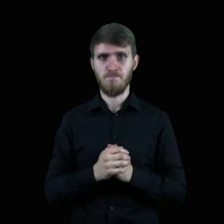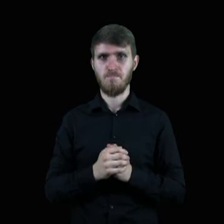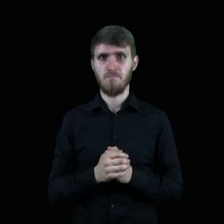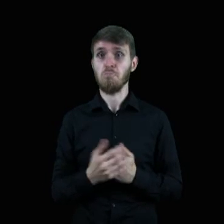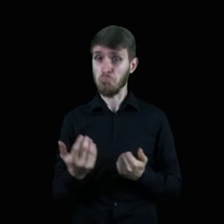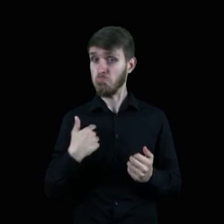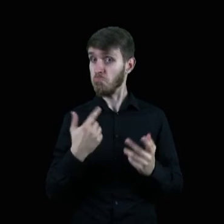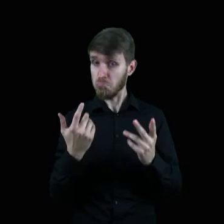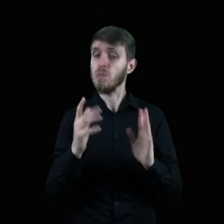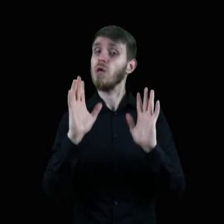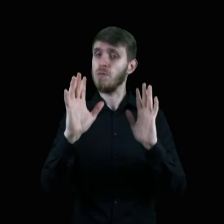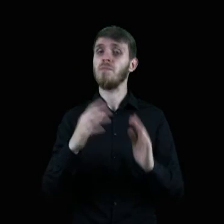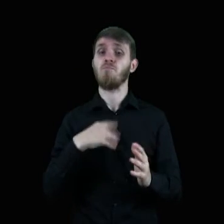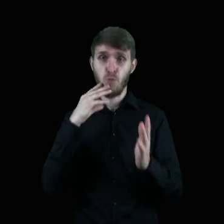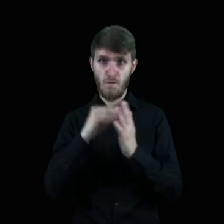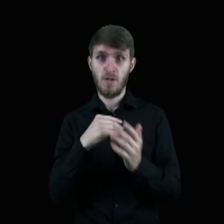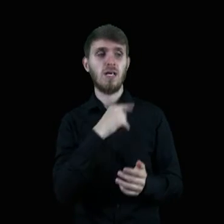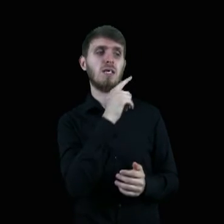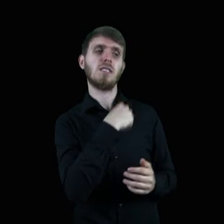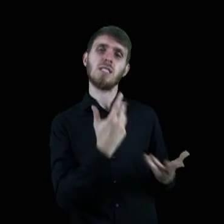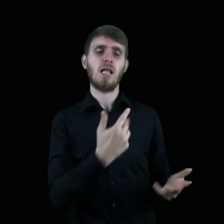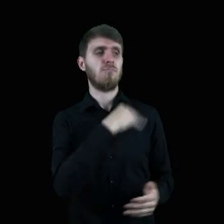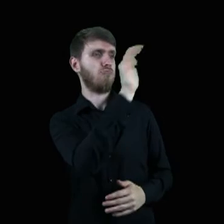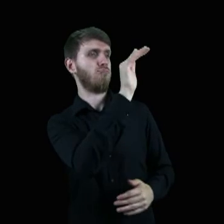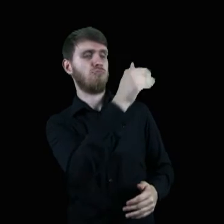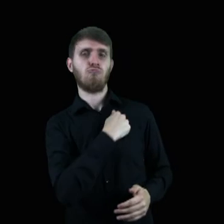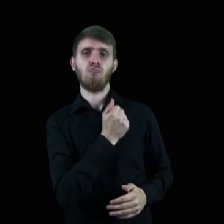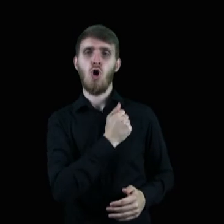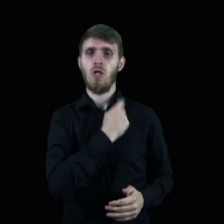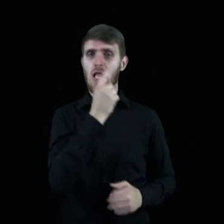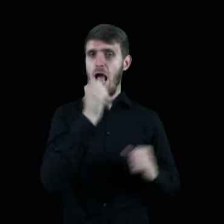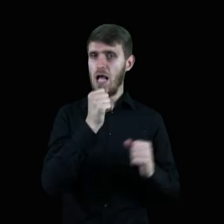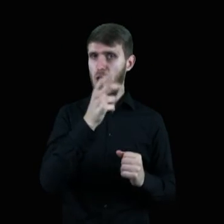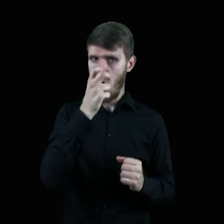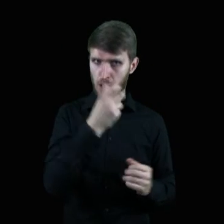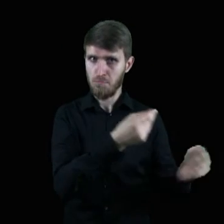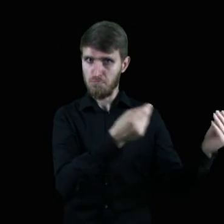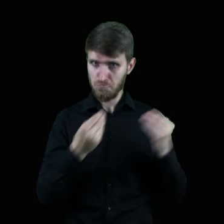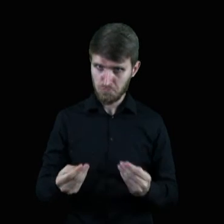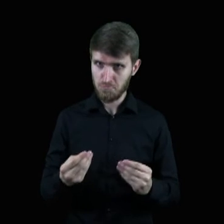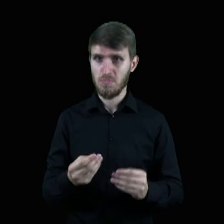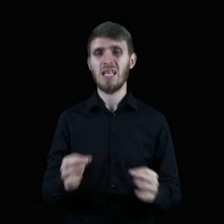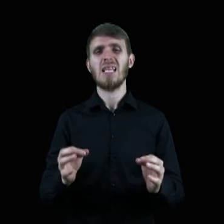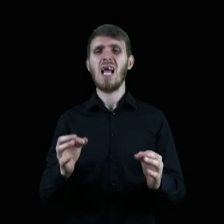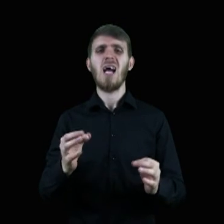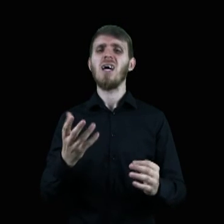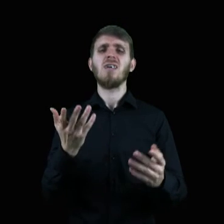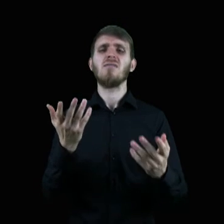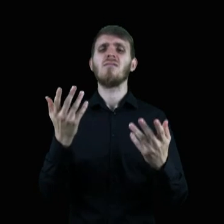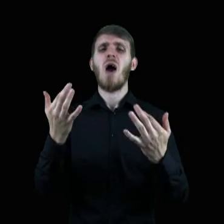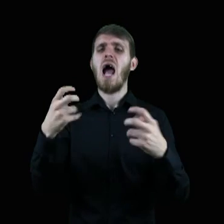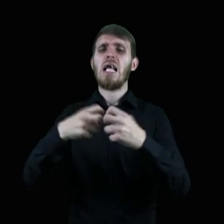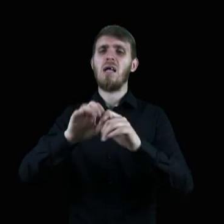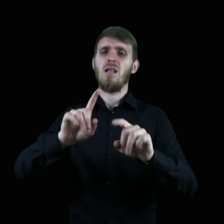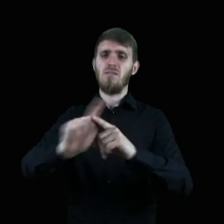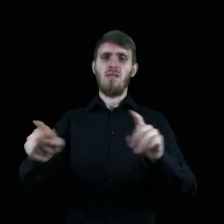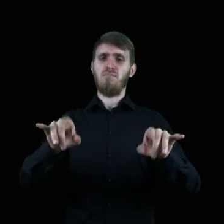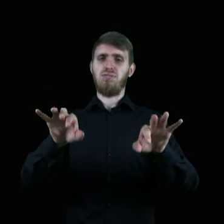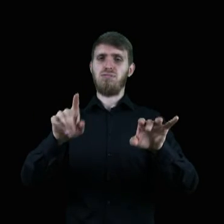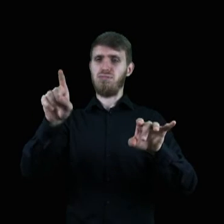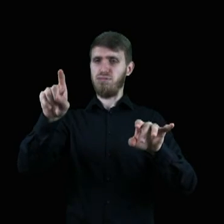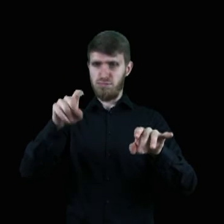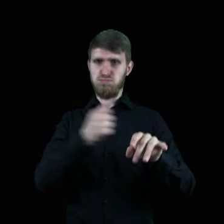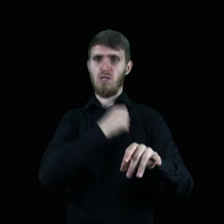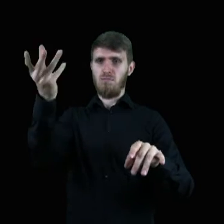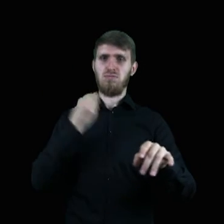chcę sprzedać tylko jedną akcję. Mówię im więc, że chciałbym pożyczyć jedną akcję PKN Orlen, żeby dokonać krótkiej sprzedaży. Oczywiście dzisiaj ta rozmowa polega po prostu na